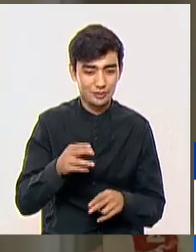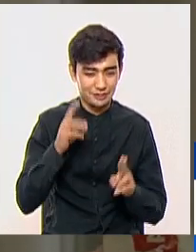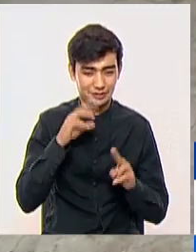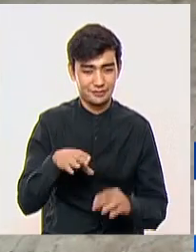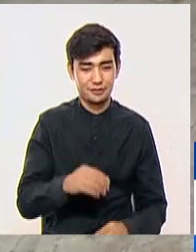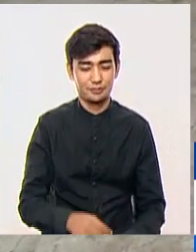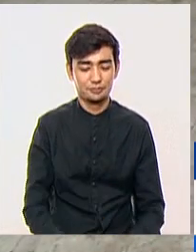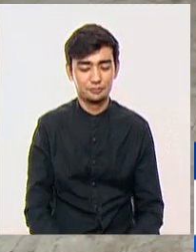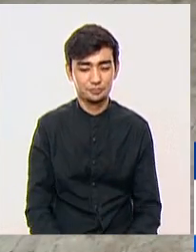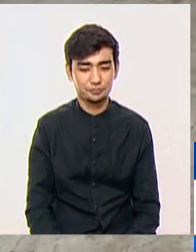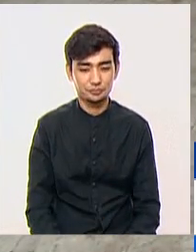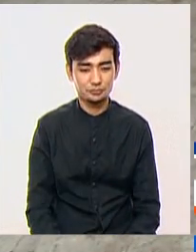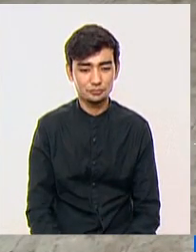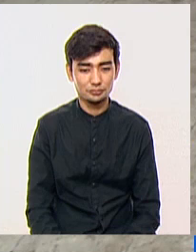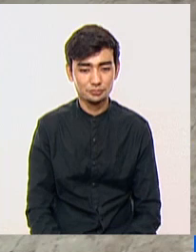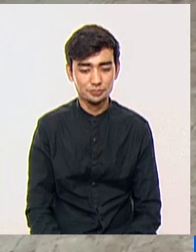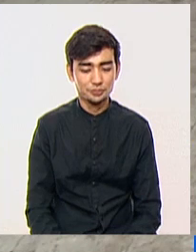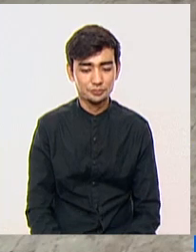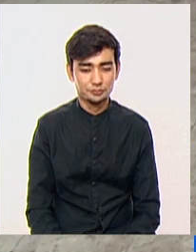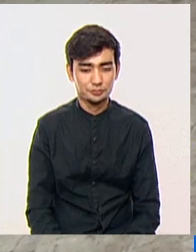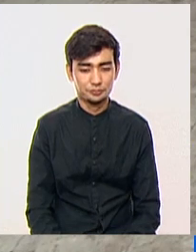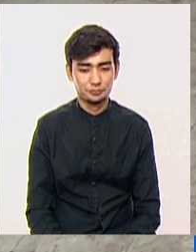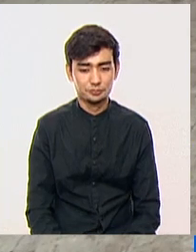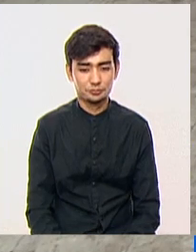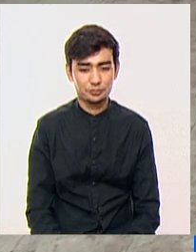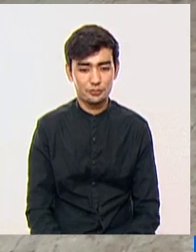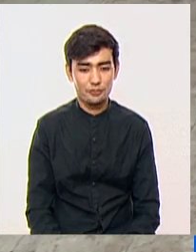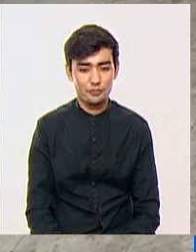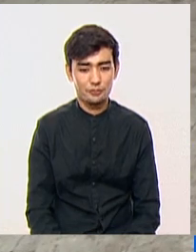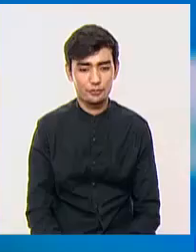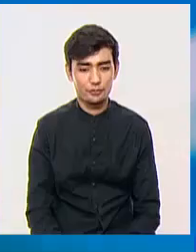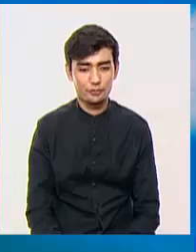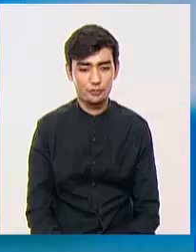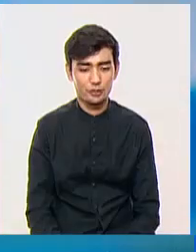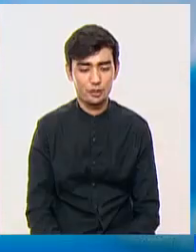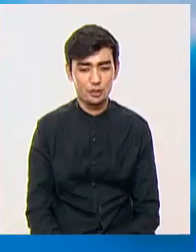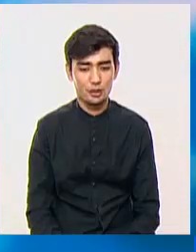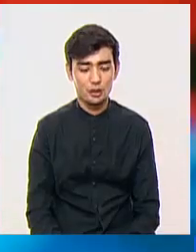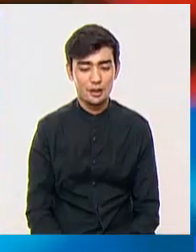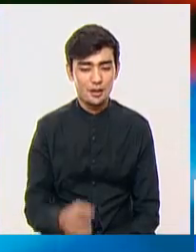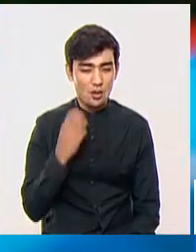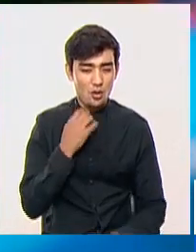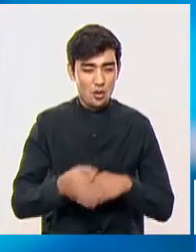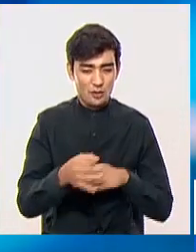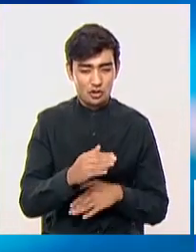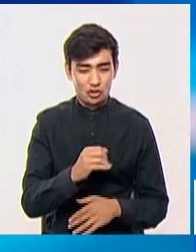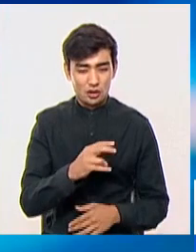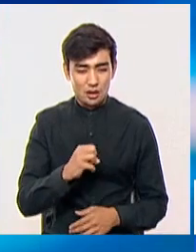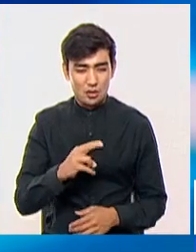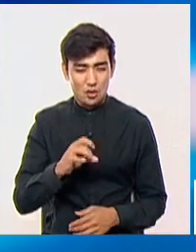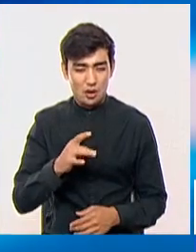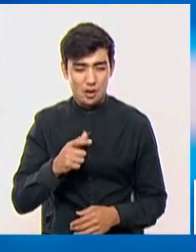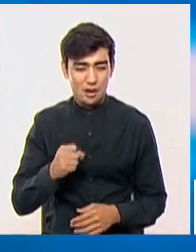белгісіз. Зұлқарна Ермұратұлы, Информ бюро, Павлодар облысы. Қызылорда облысы Жаңақорған